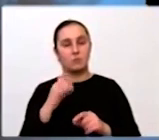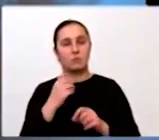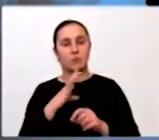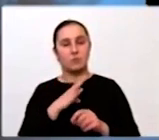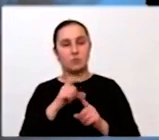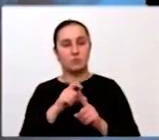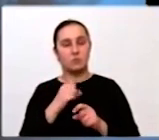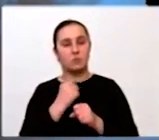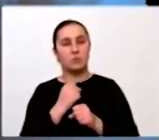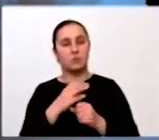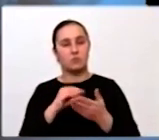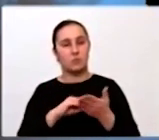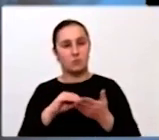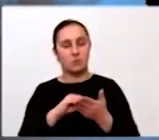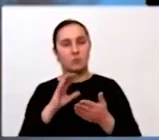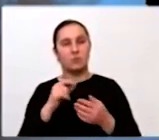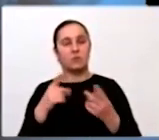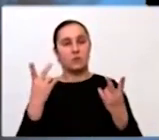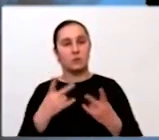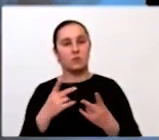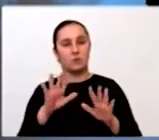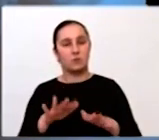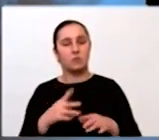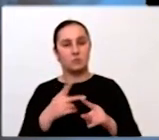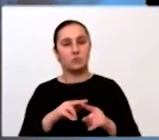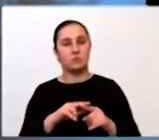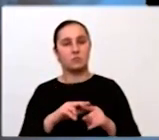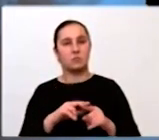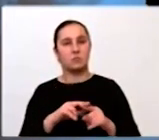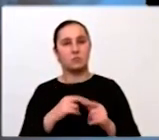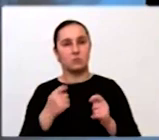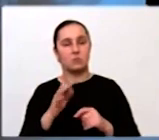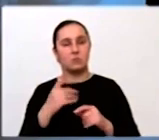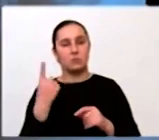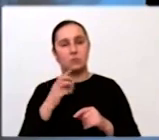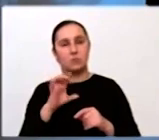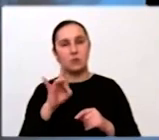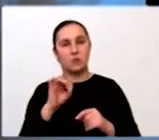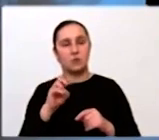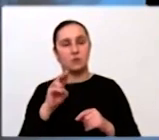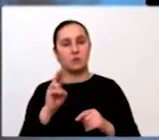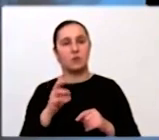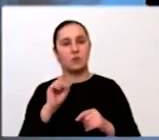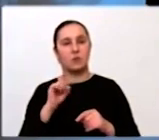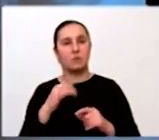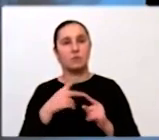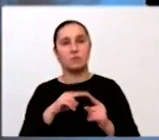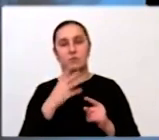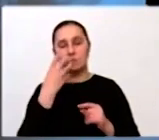ishimizni yana takrorlaymiz va kerakli holatga keltirib olamiz. Break up qilishni